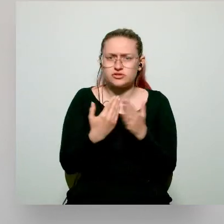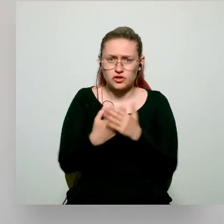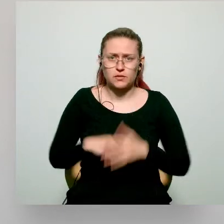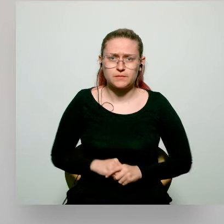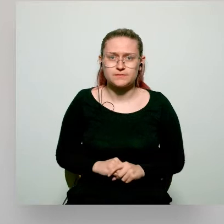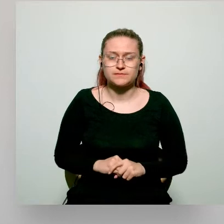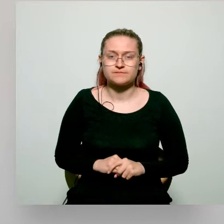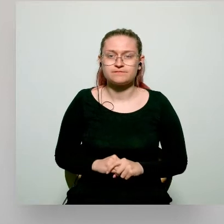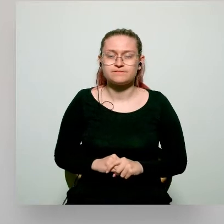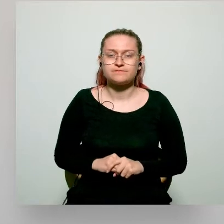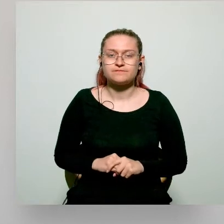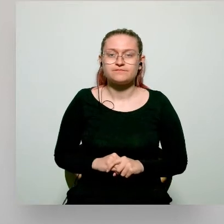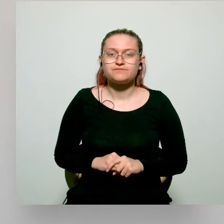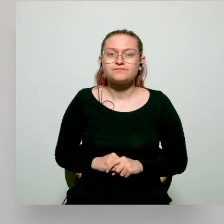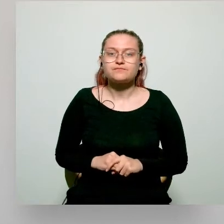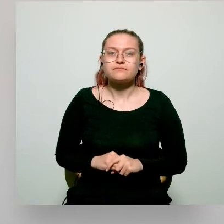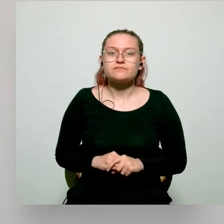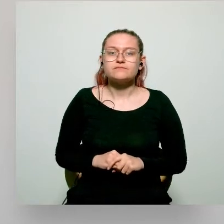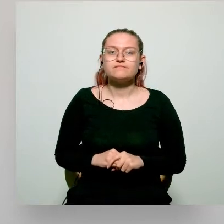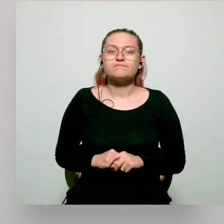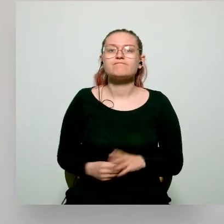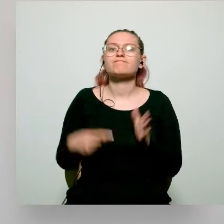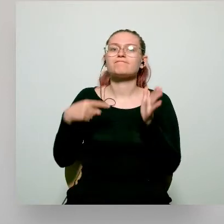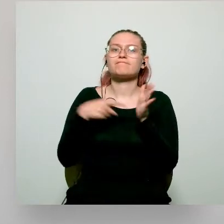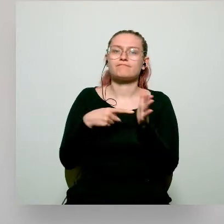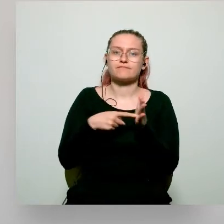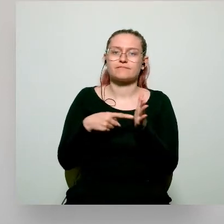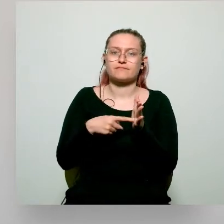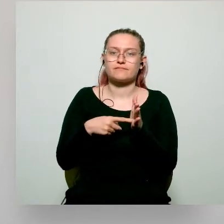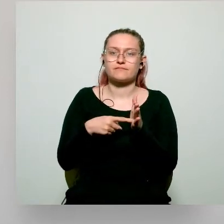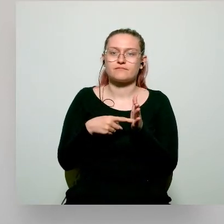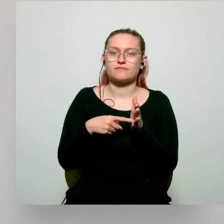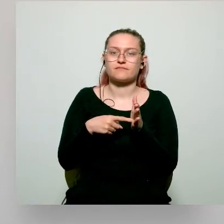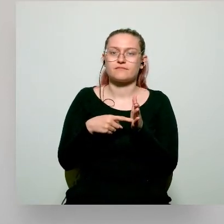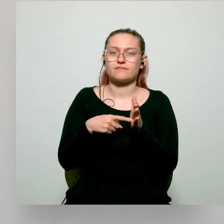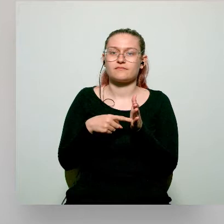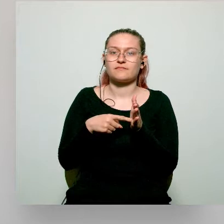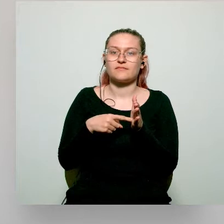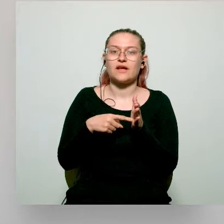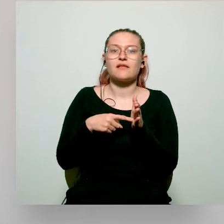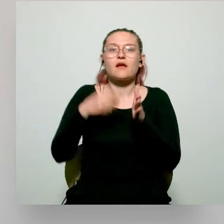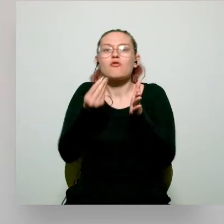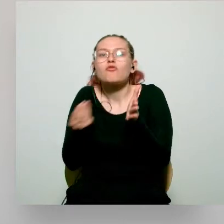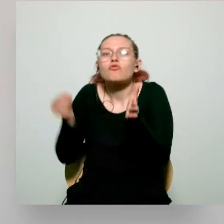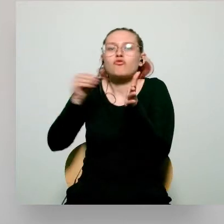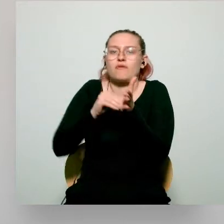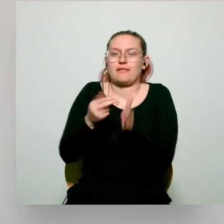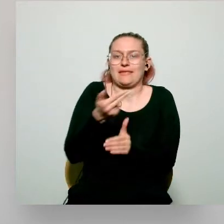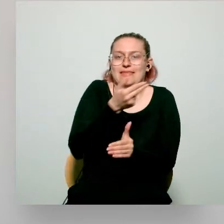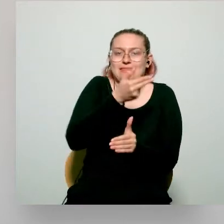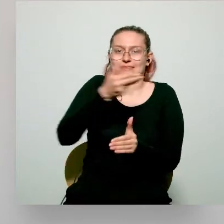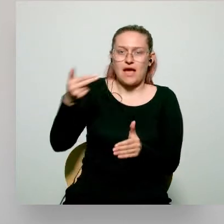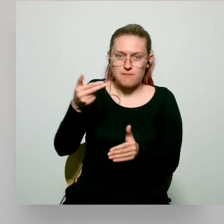mitów, które są przeciwwagą do kultury rosyjskiej i do wpływu radzieckiego